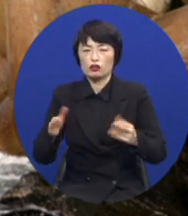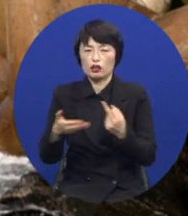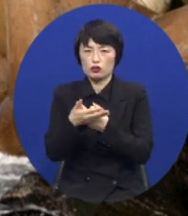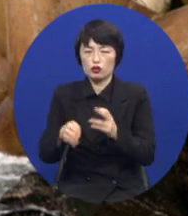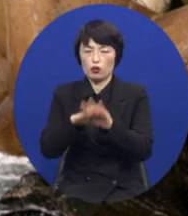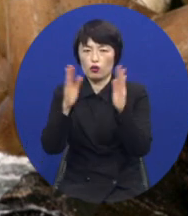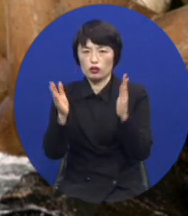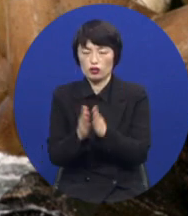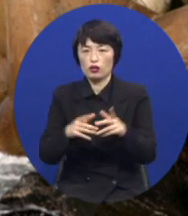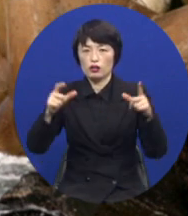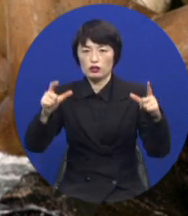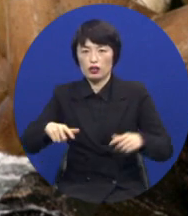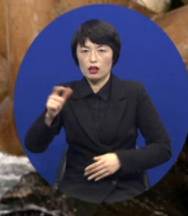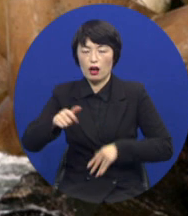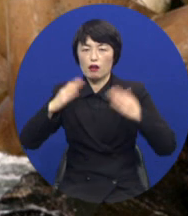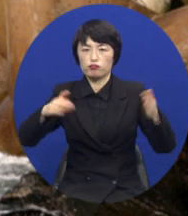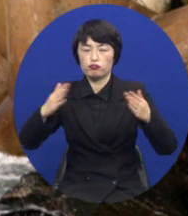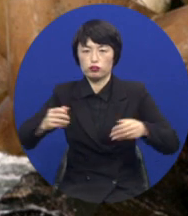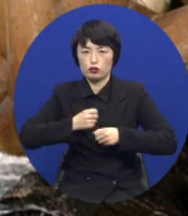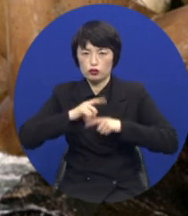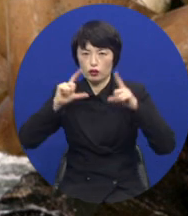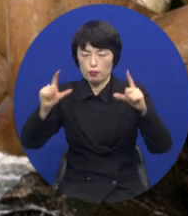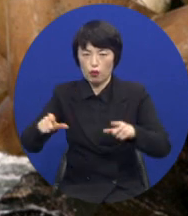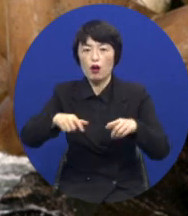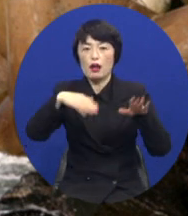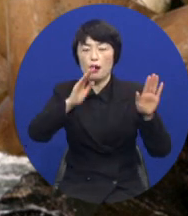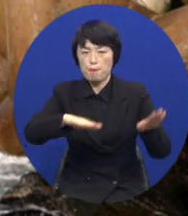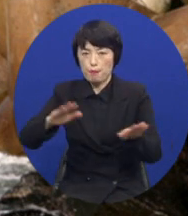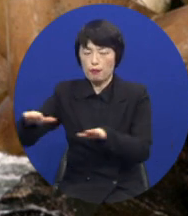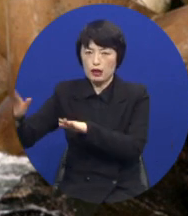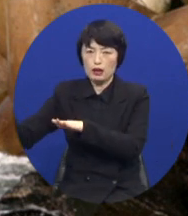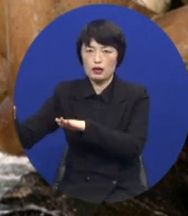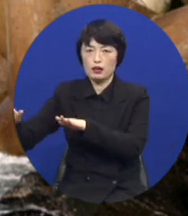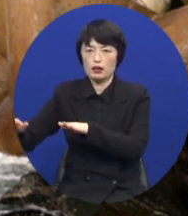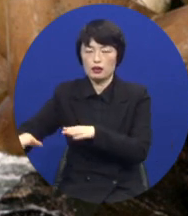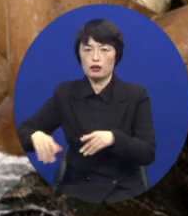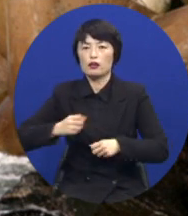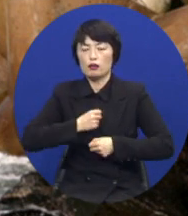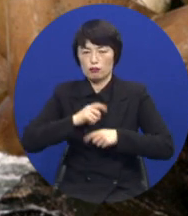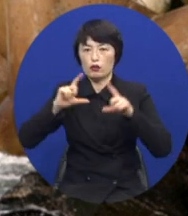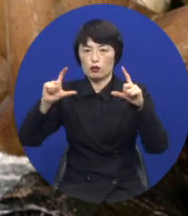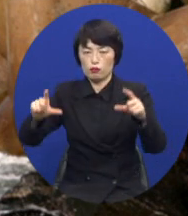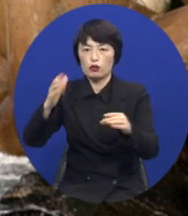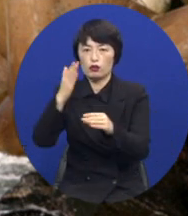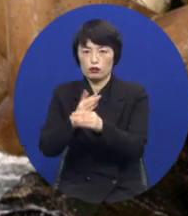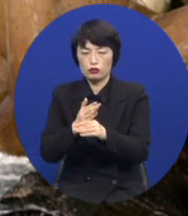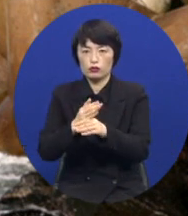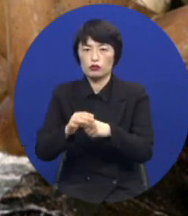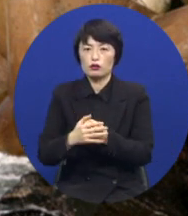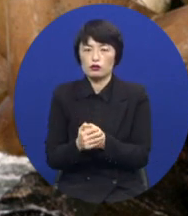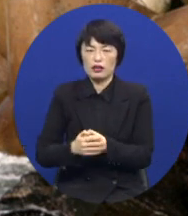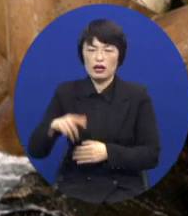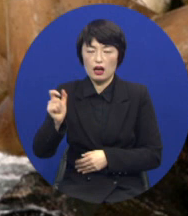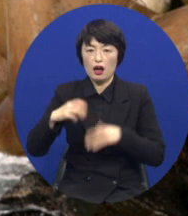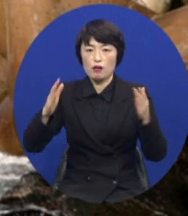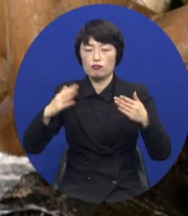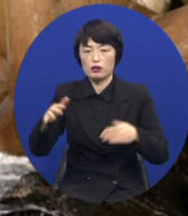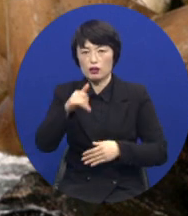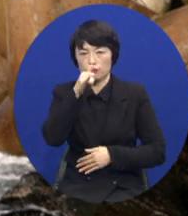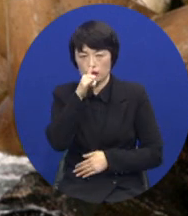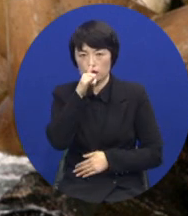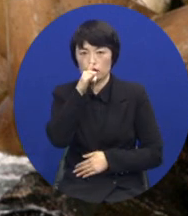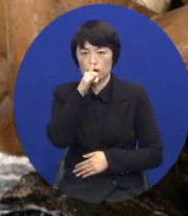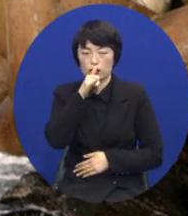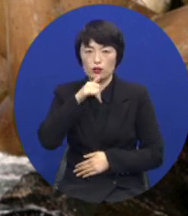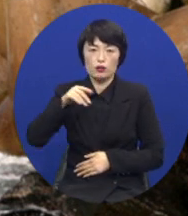제주도 전 해상에는 풍 당 경보가 발효 중입니다 일요일까지 초속 18m 이상의 매우 강한 바람이 불게 있고요 내일